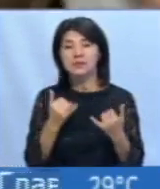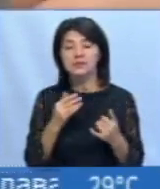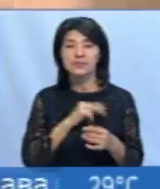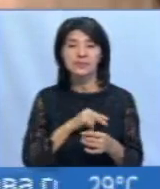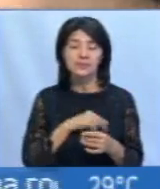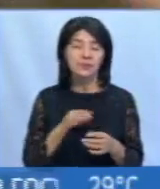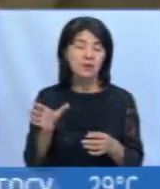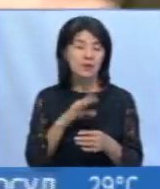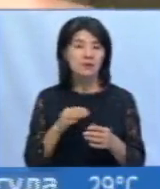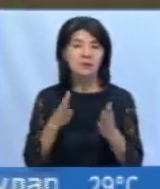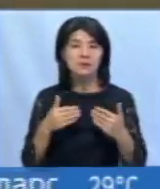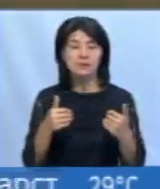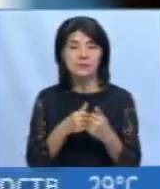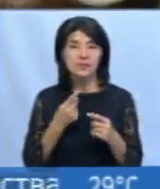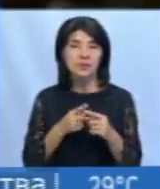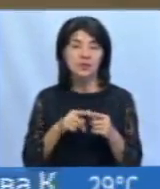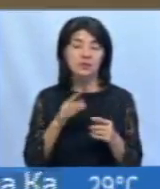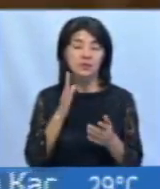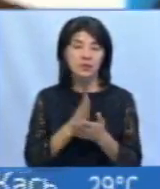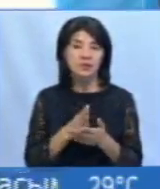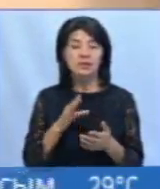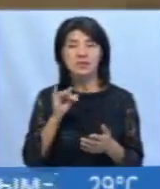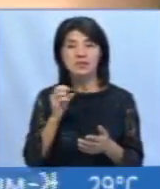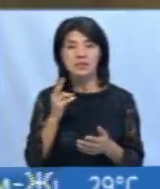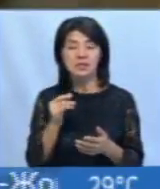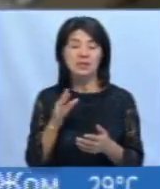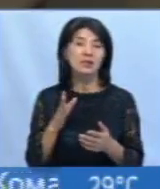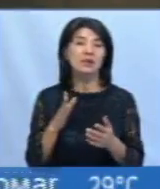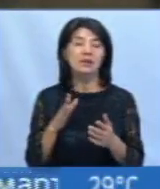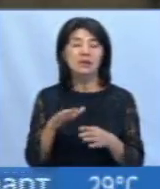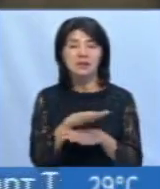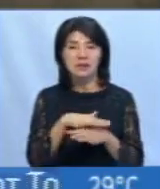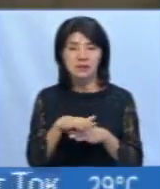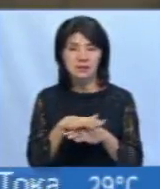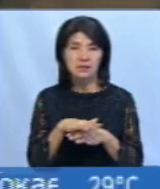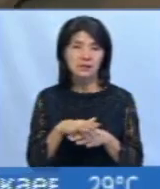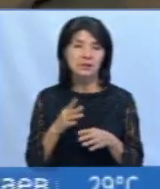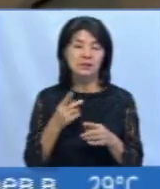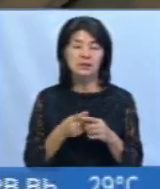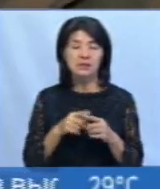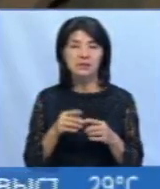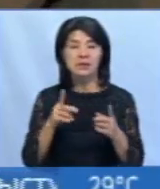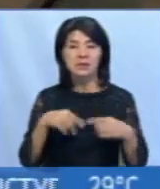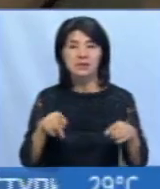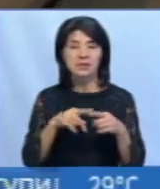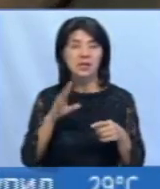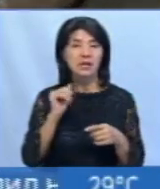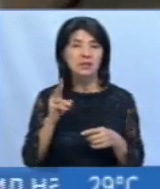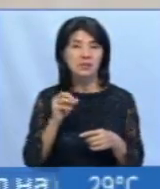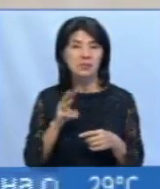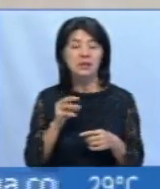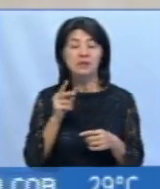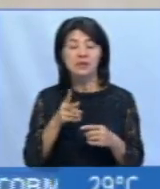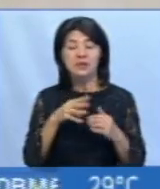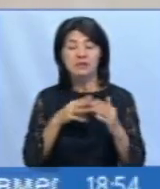всеми семьями, относящимися к социально уязвимым слоям населения. За счет неправительственных организаций и акиматов с 2018 по